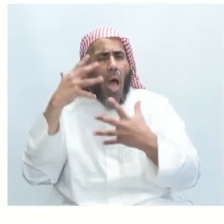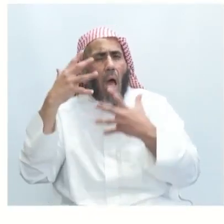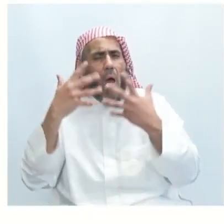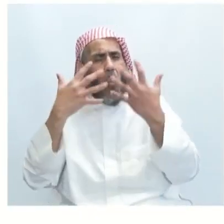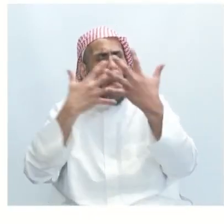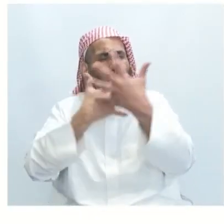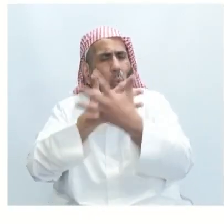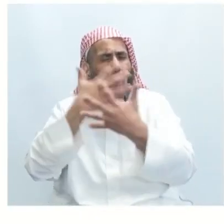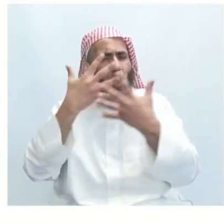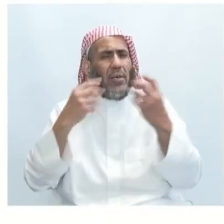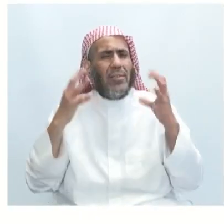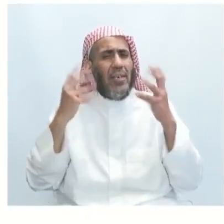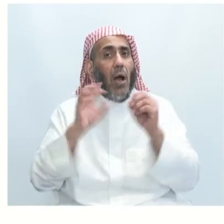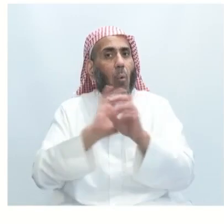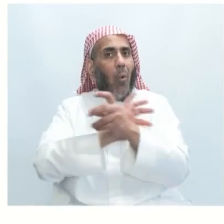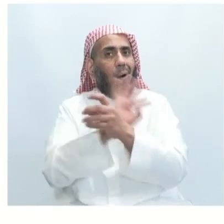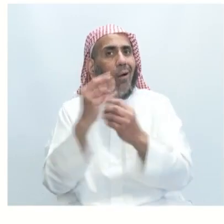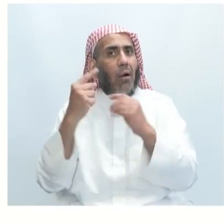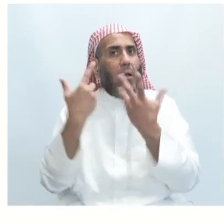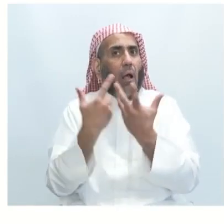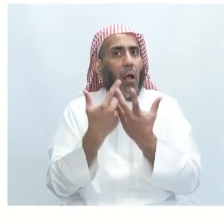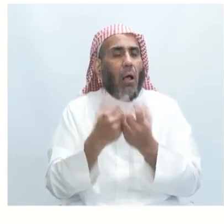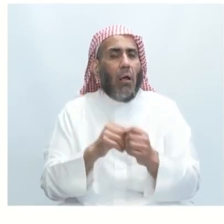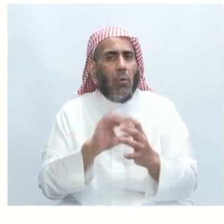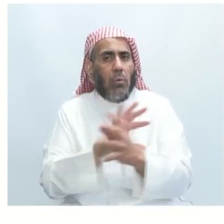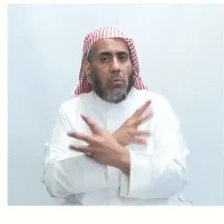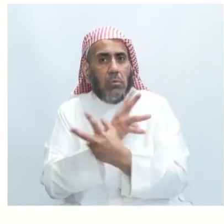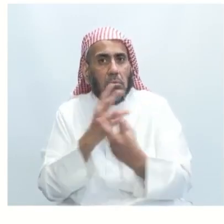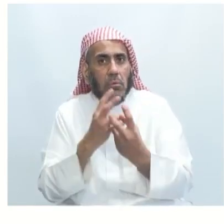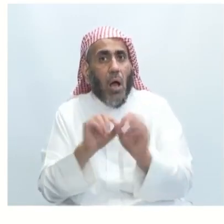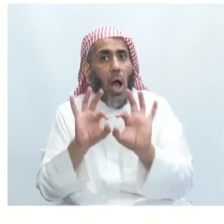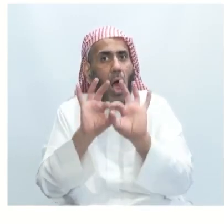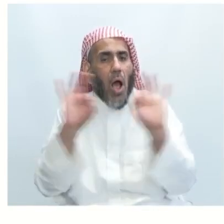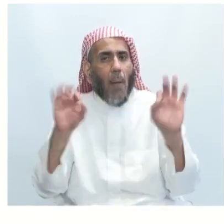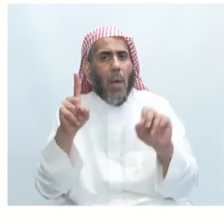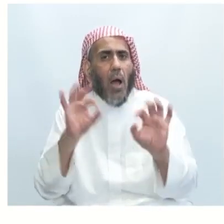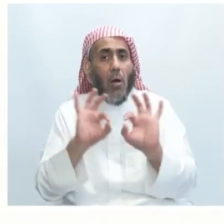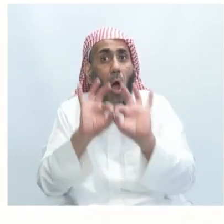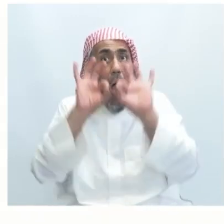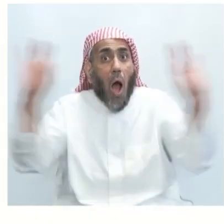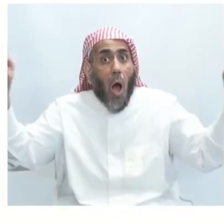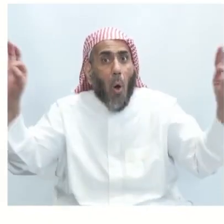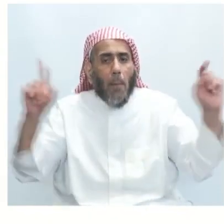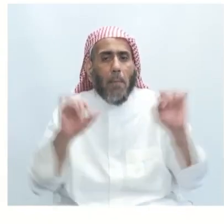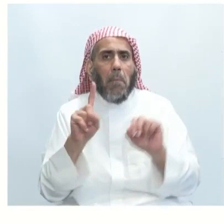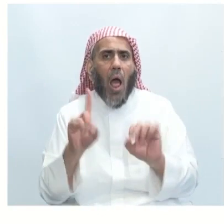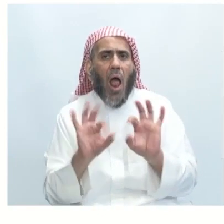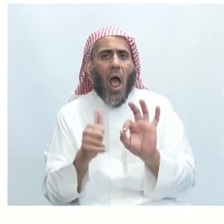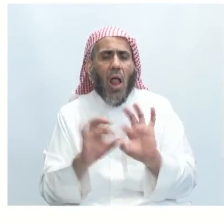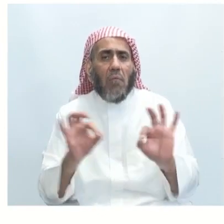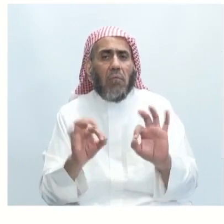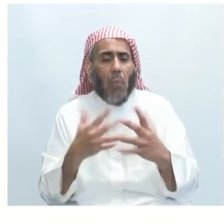او جعلنا او خدعنا بان خط باء اطول من خط الف